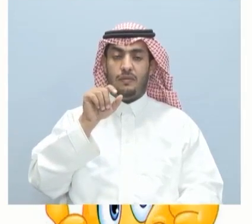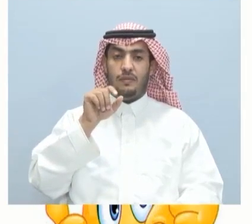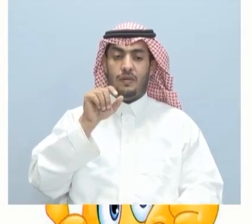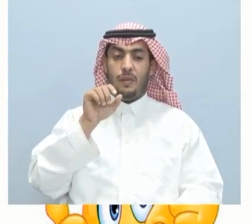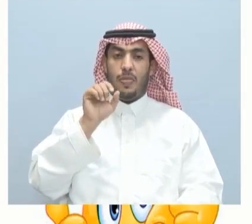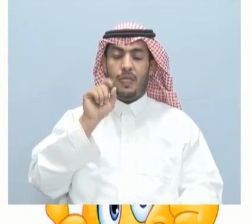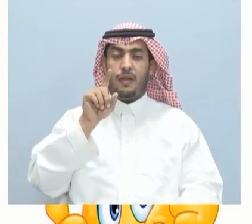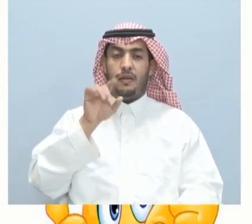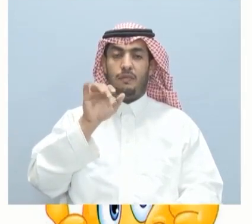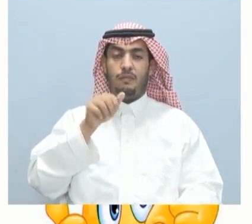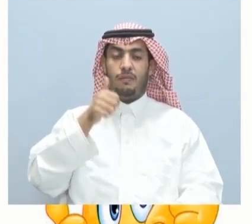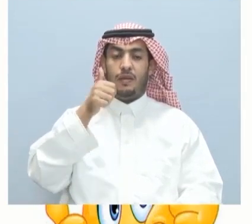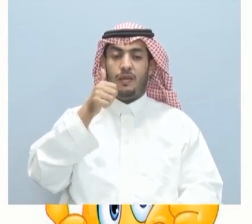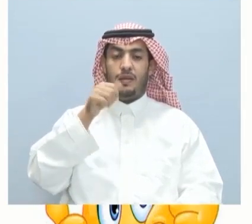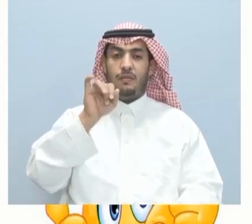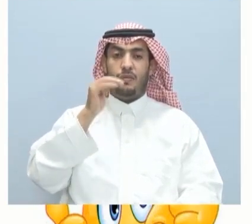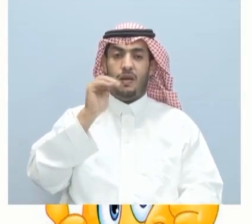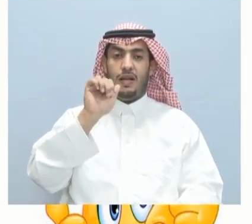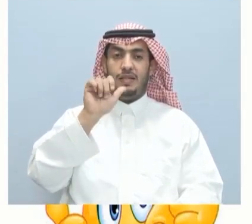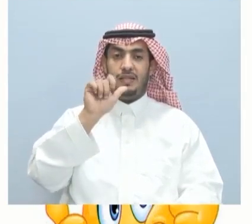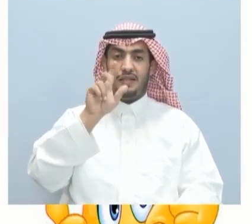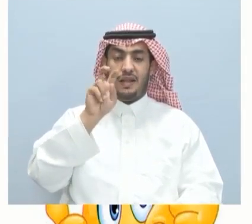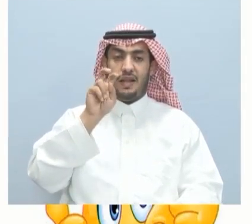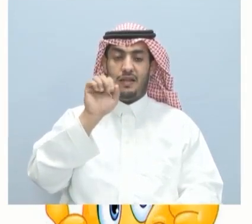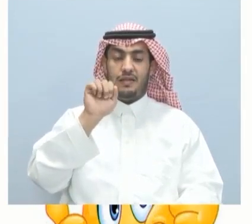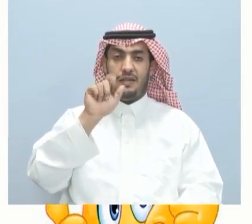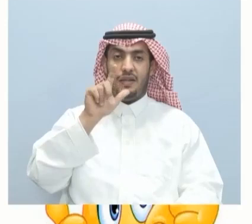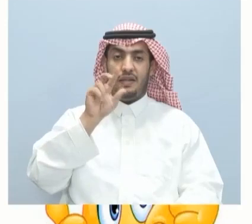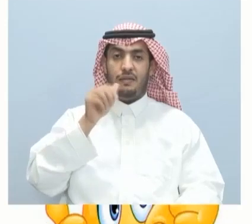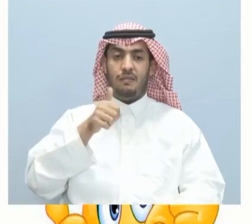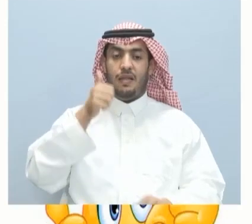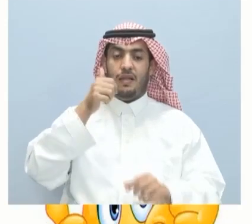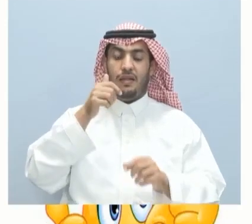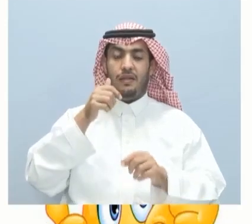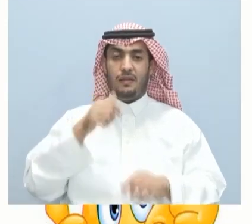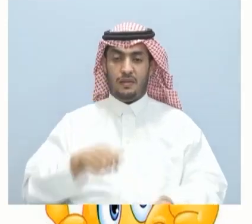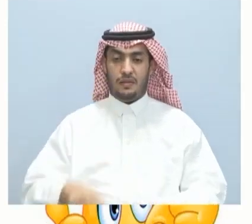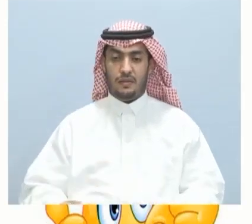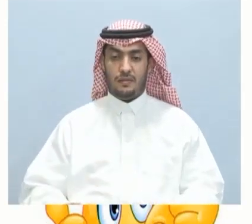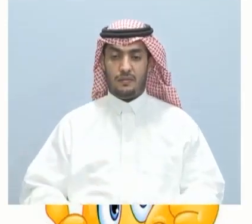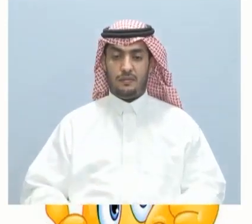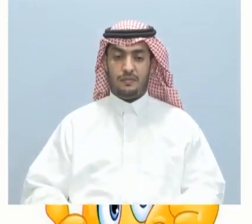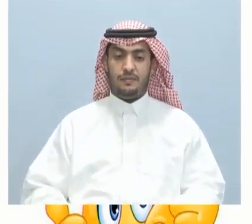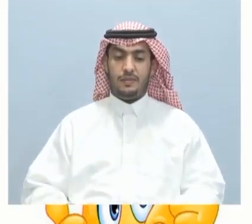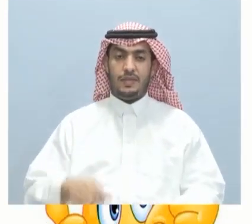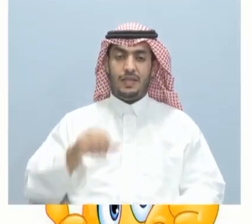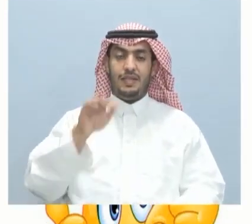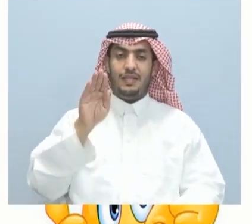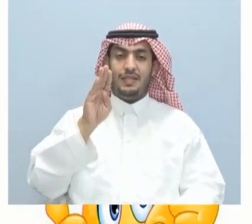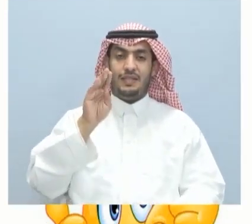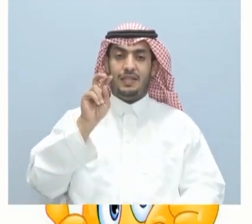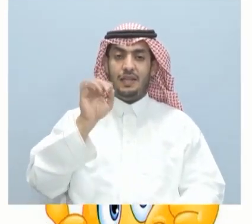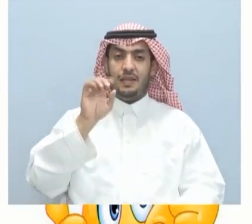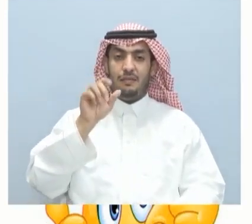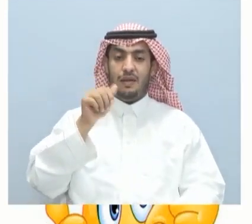اولا محصله سيجما تعرف جيدا بما انك درست الرياضيات ان السيج سجما هي عباره